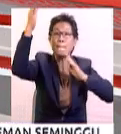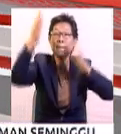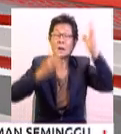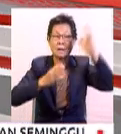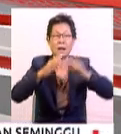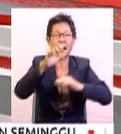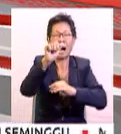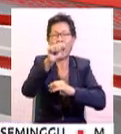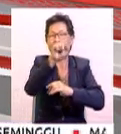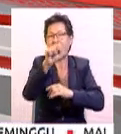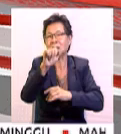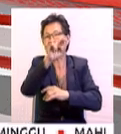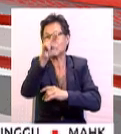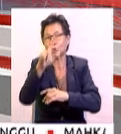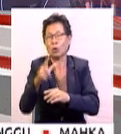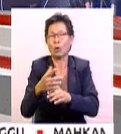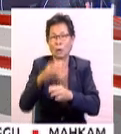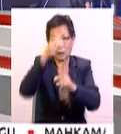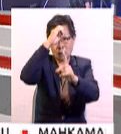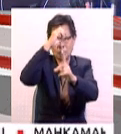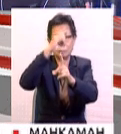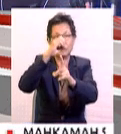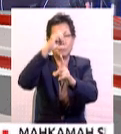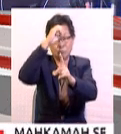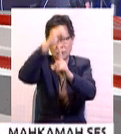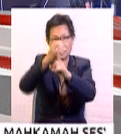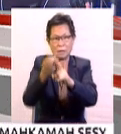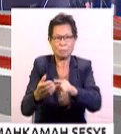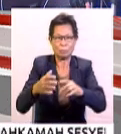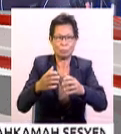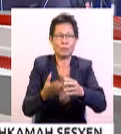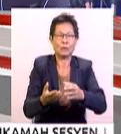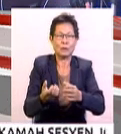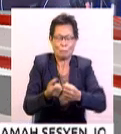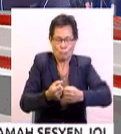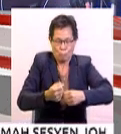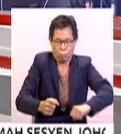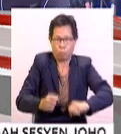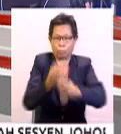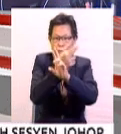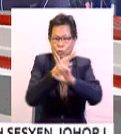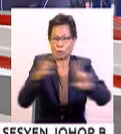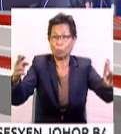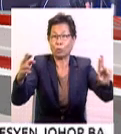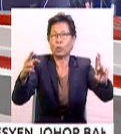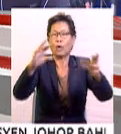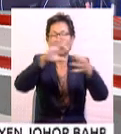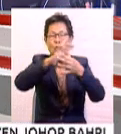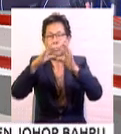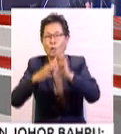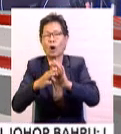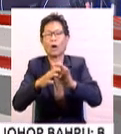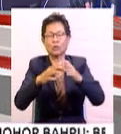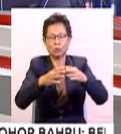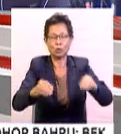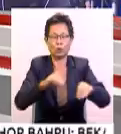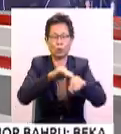Awang kini dalam misi menambah berat badan sebagai persediaan ke Sukan Olimpik Tokyo 2020.